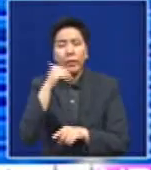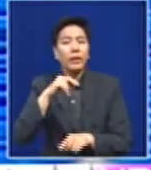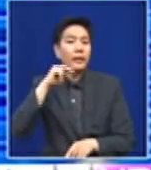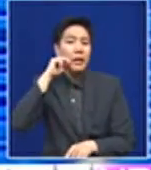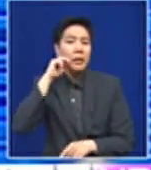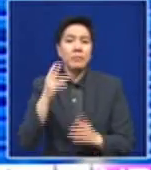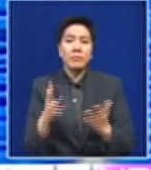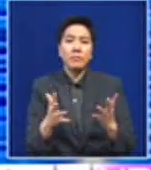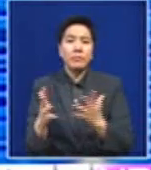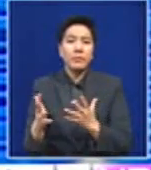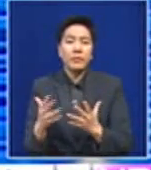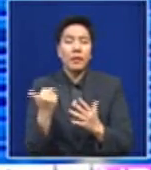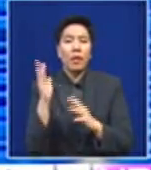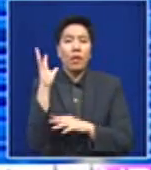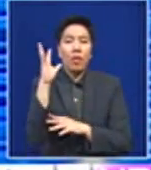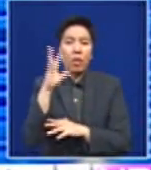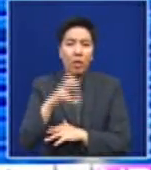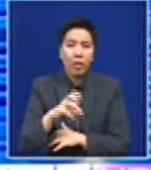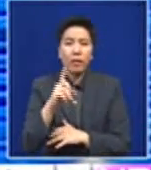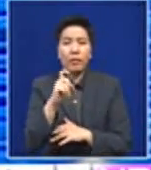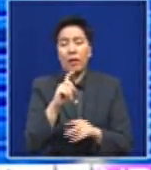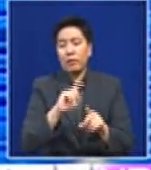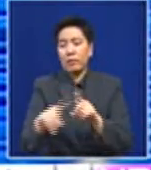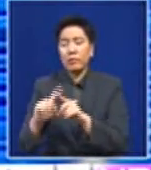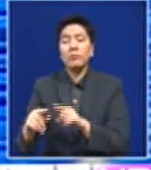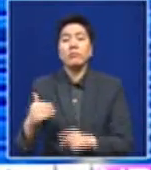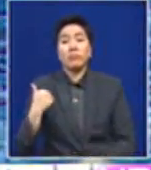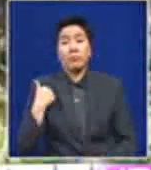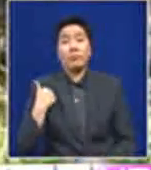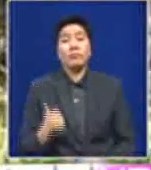หล่อเลี้ยงและแห้งตายเป็นจำนวนมากด้วยค่ะ